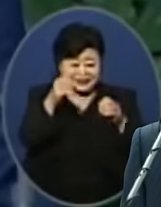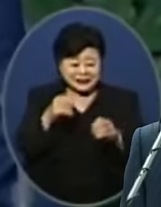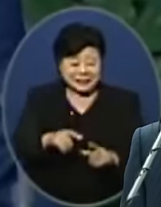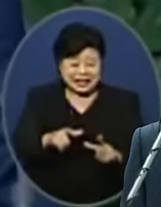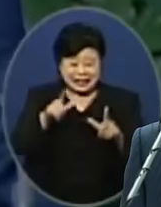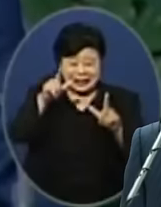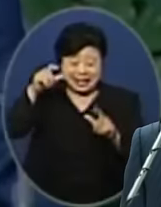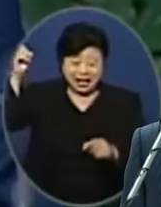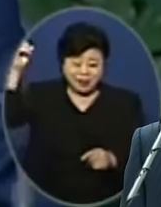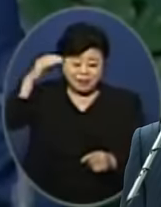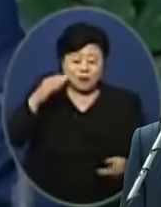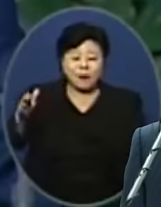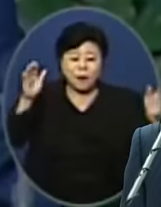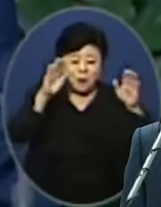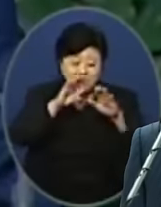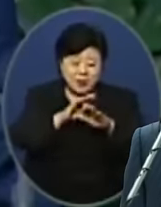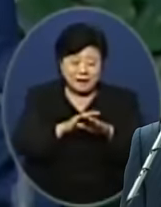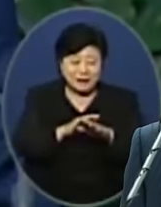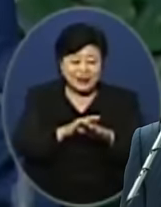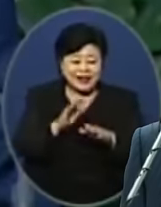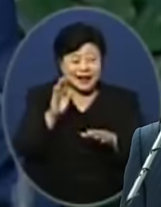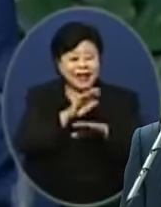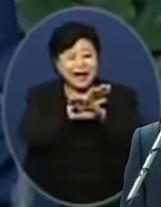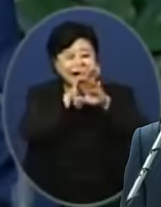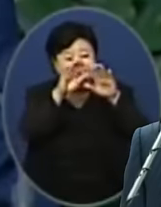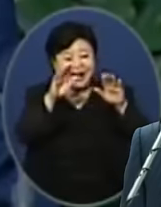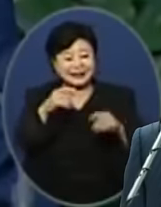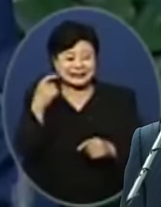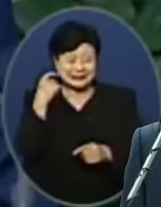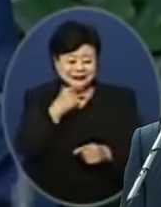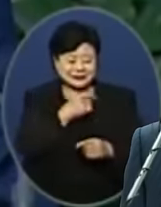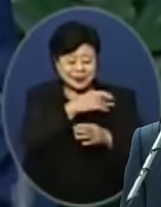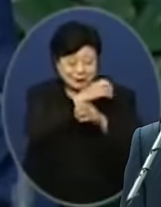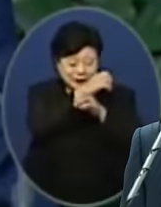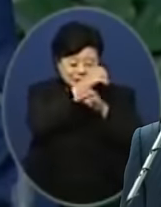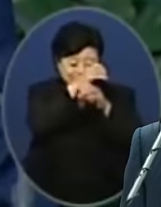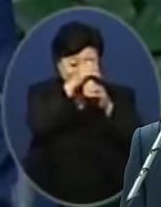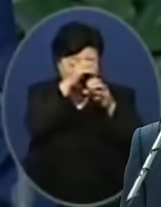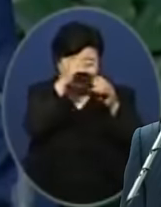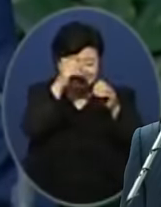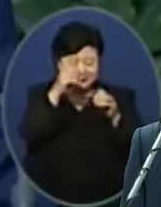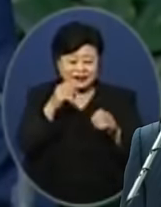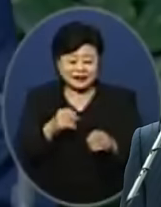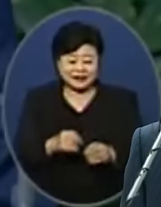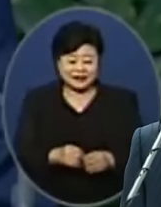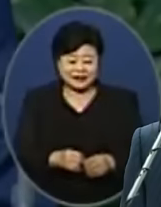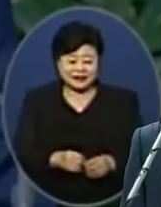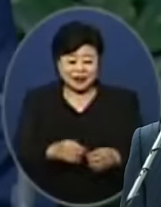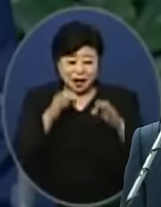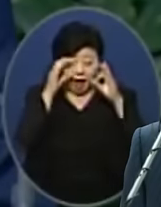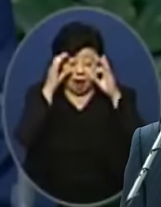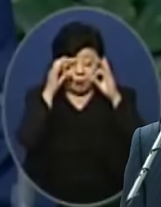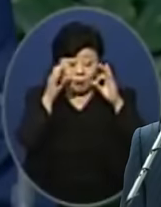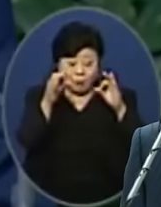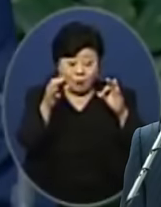보고 밤에 얼마나 하늘에 은구슬 같은 별들이 반짝이는지 아느냐.